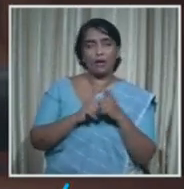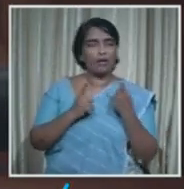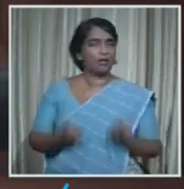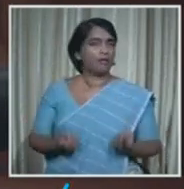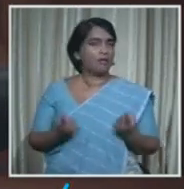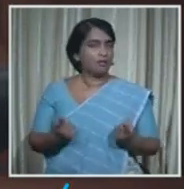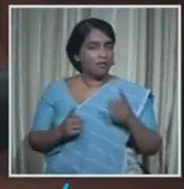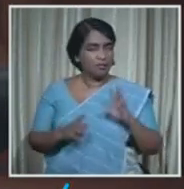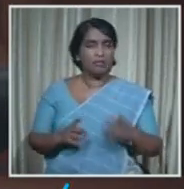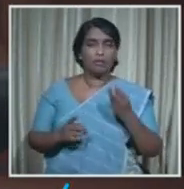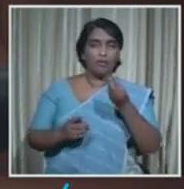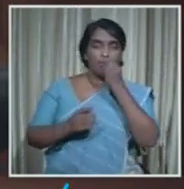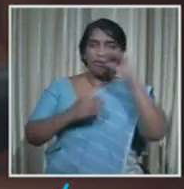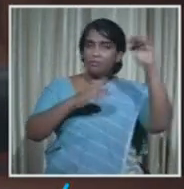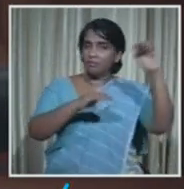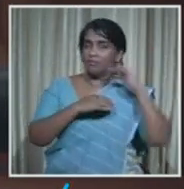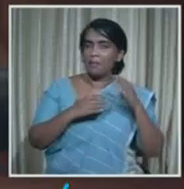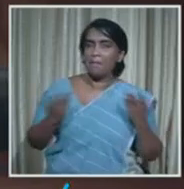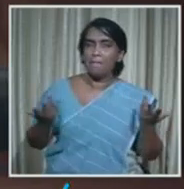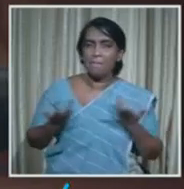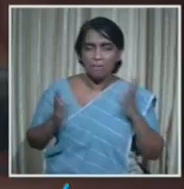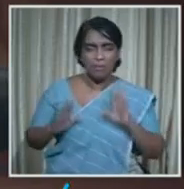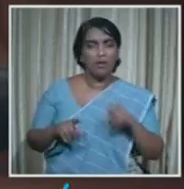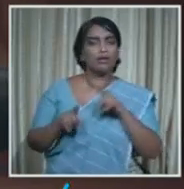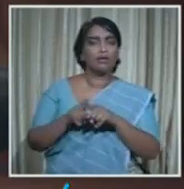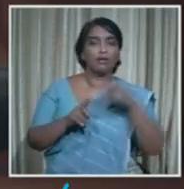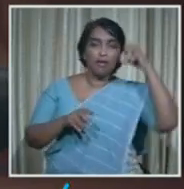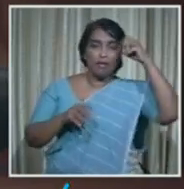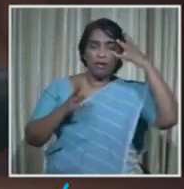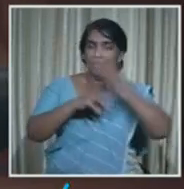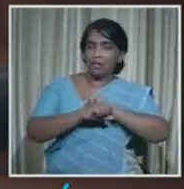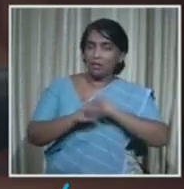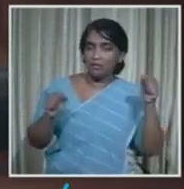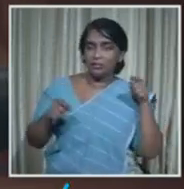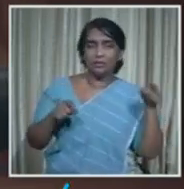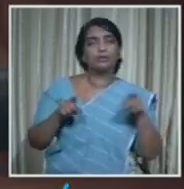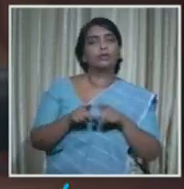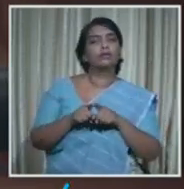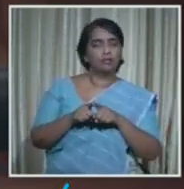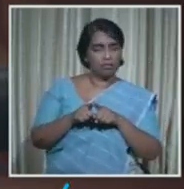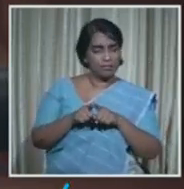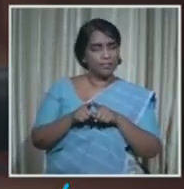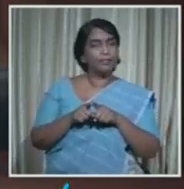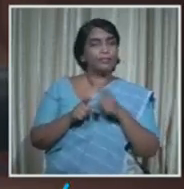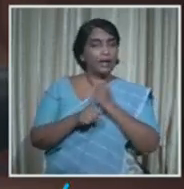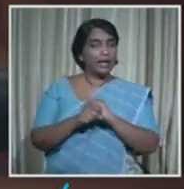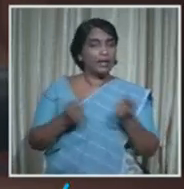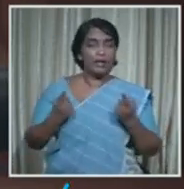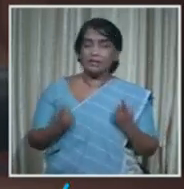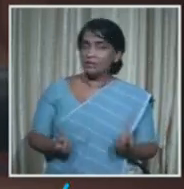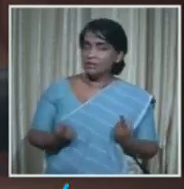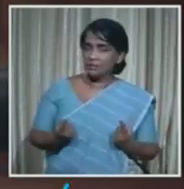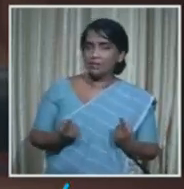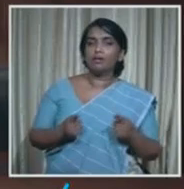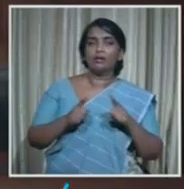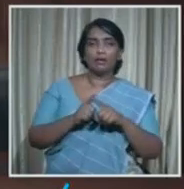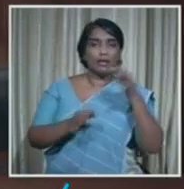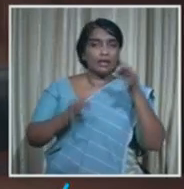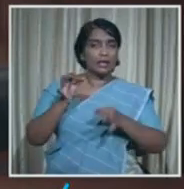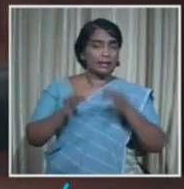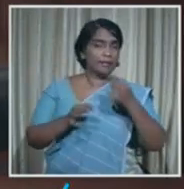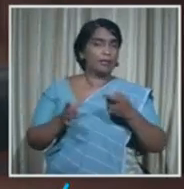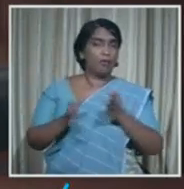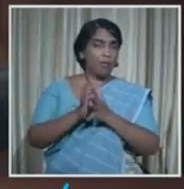පිළිබඳව, භාණ්ඩ ආනයනය කරගන්න බැරි වීම පිළිබඳව, විදුලි බලය නැතිවීම පිළිබඳව, ඒ වගේම ගෑස් හිගවීම පිළිබඳව, කිරිපිටි පෝලිං ඉහළ